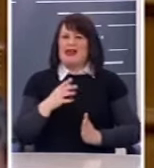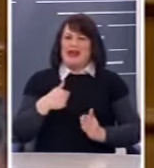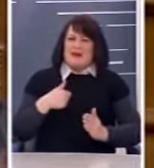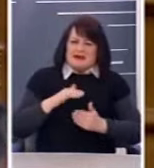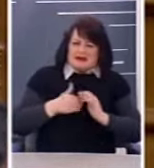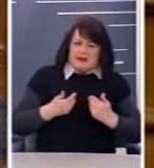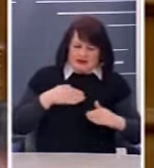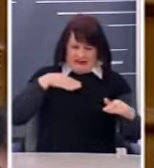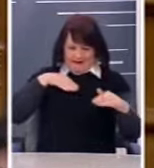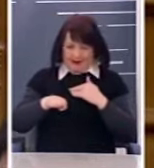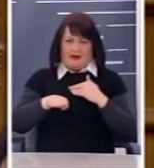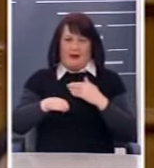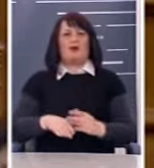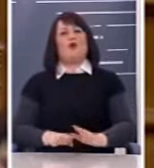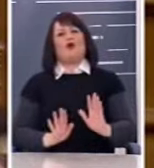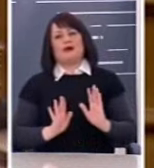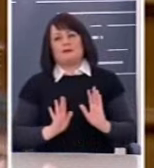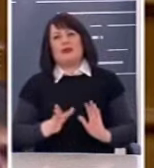να αποδοθεί δικαιοσύνη.